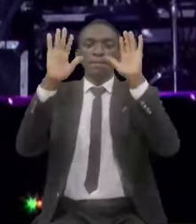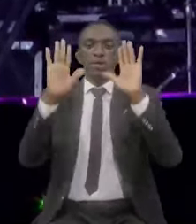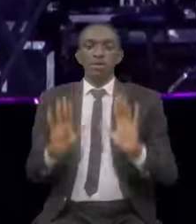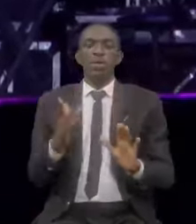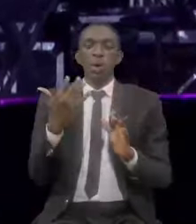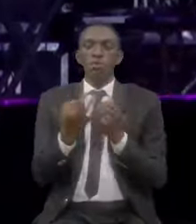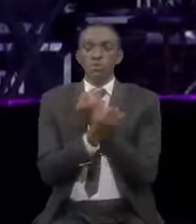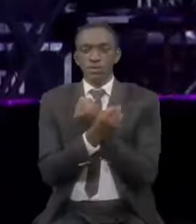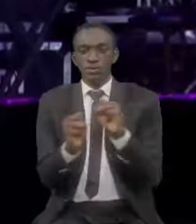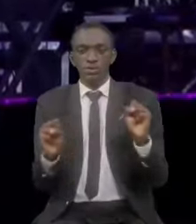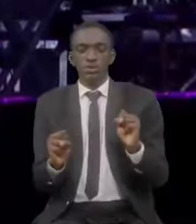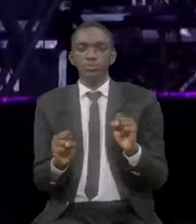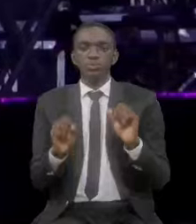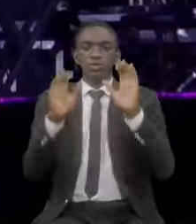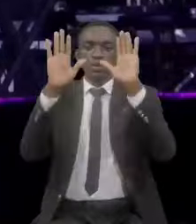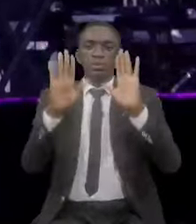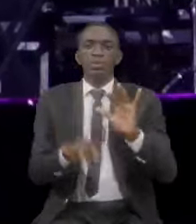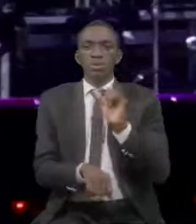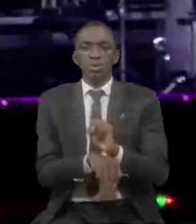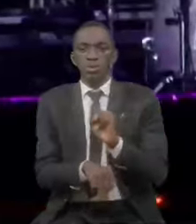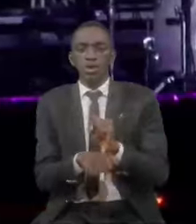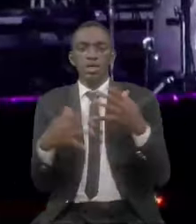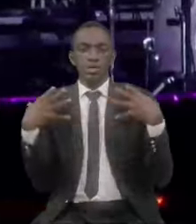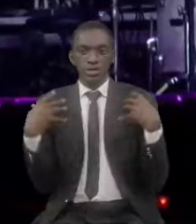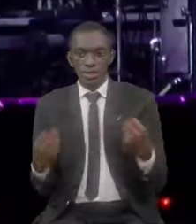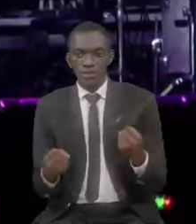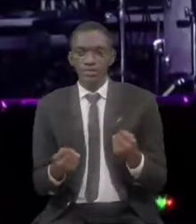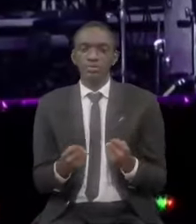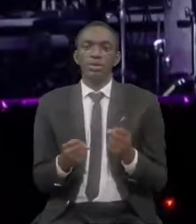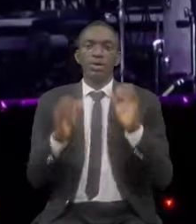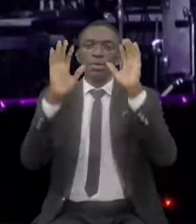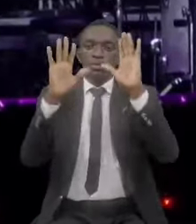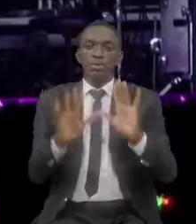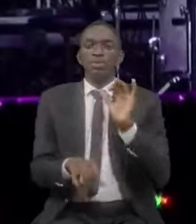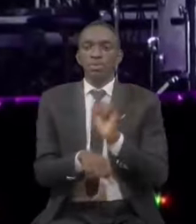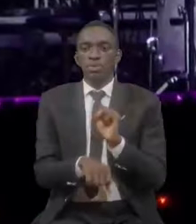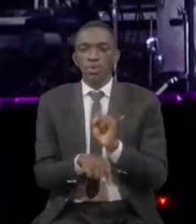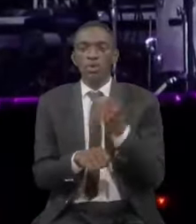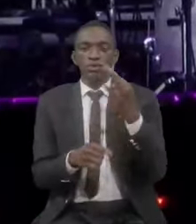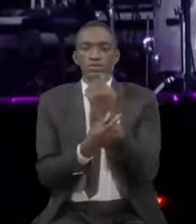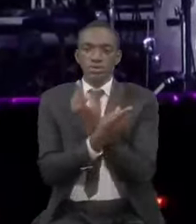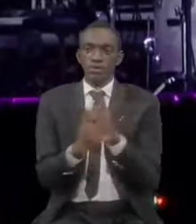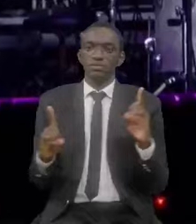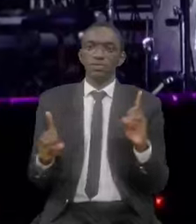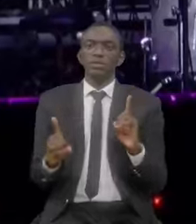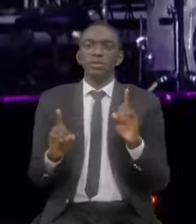miracle de salut, le miracle de guérison, le miracle de délivrance,